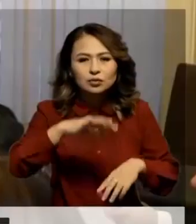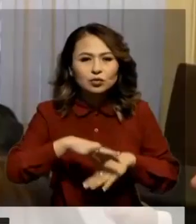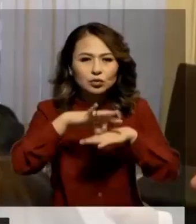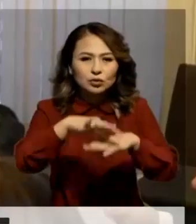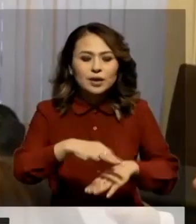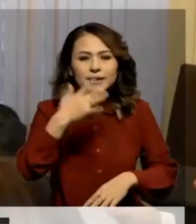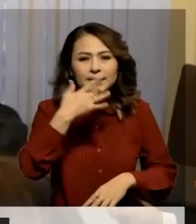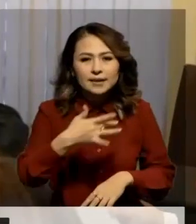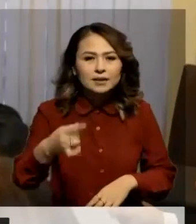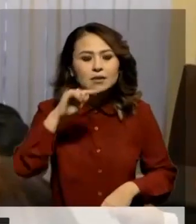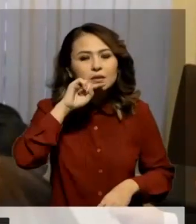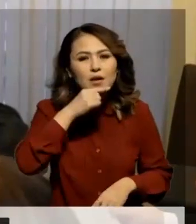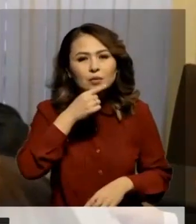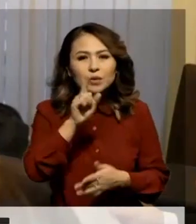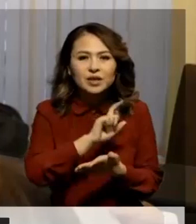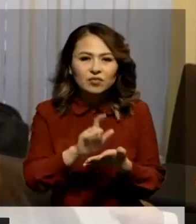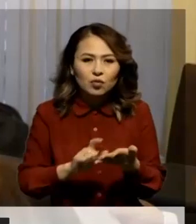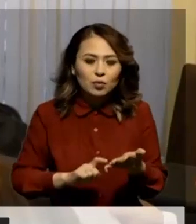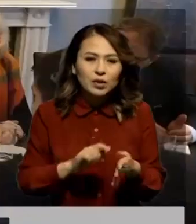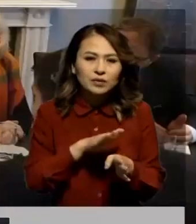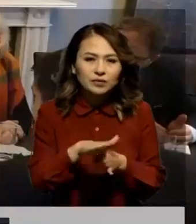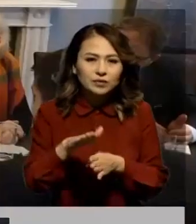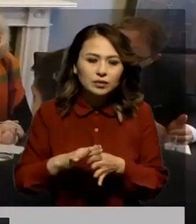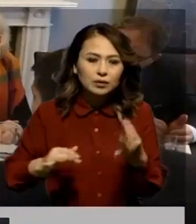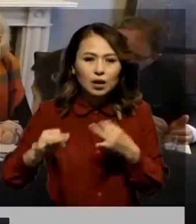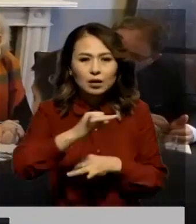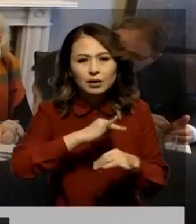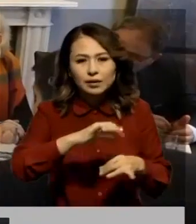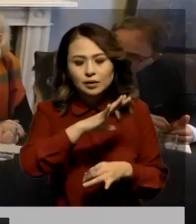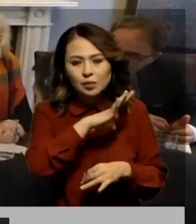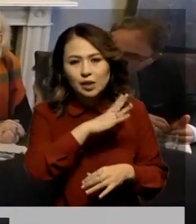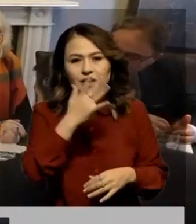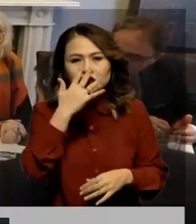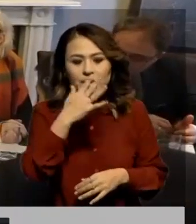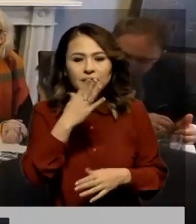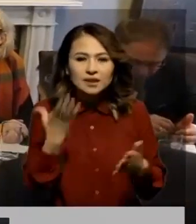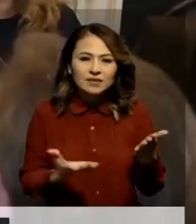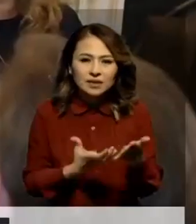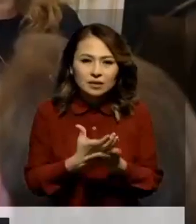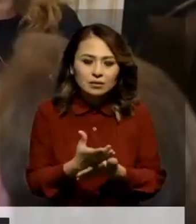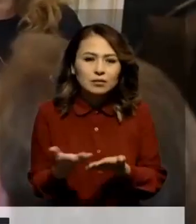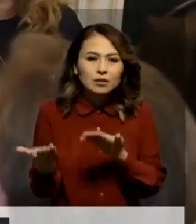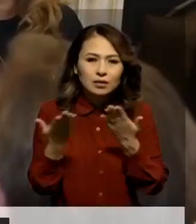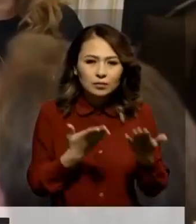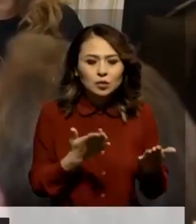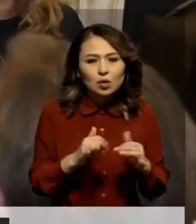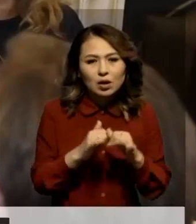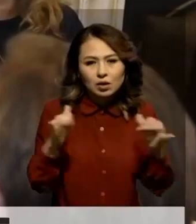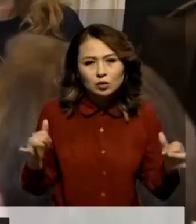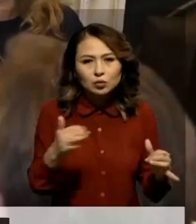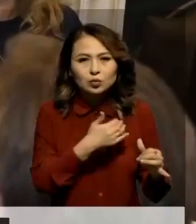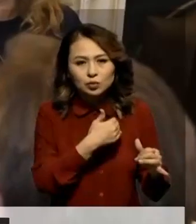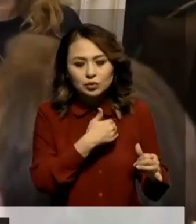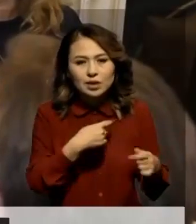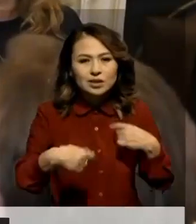жатқан саяси және экономикалық реформалар үдерістерін талқылады. Еліміздің шетелдік инвестициялар үшін тартымдылығын арттыру жолдарын